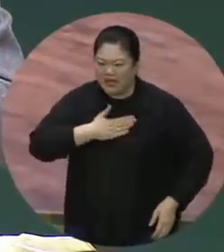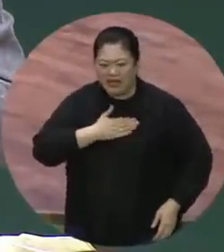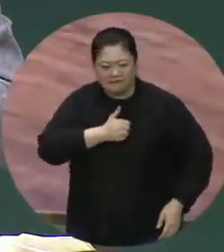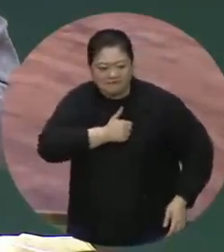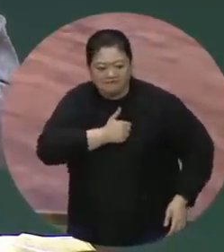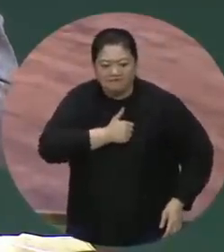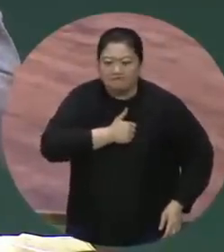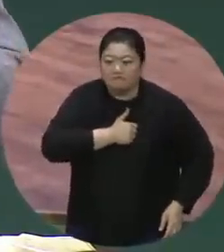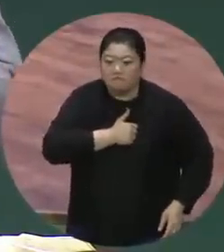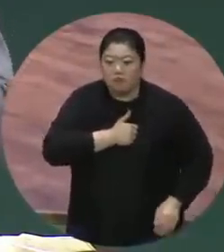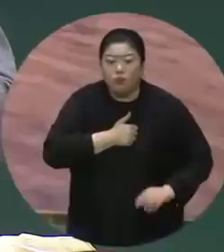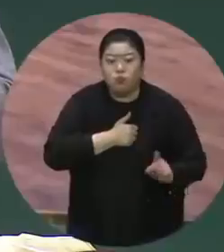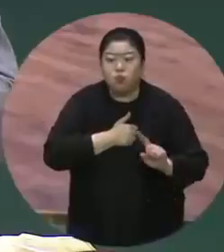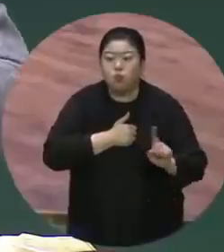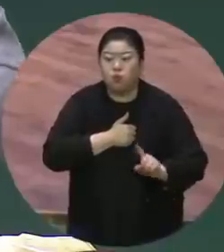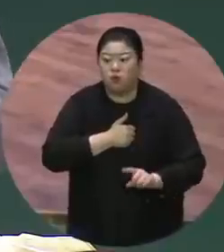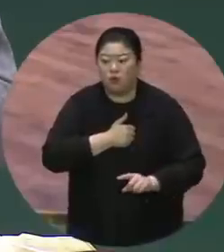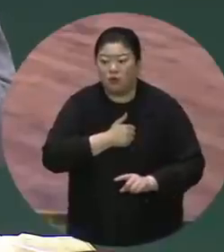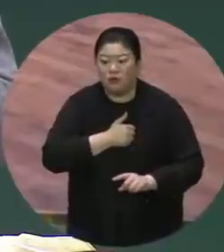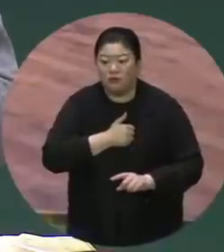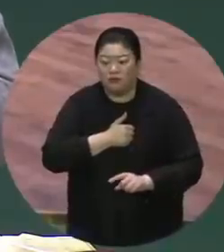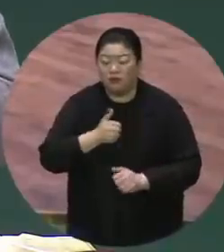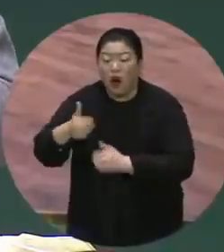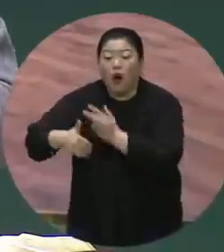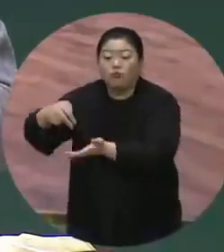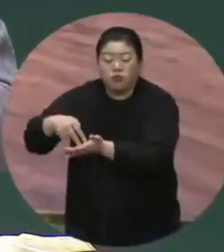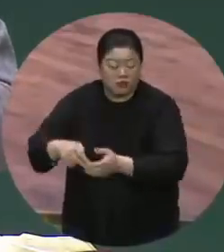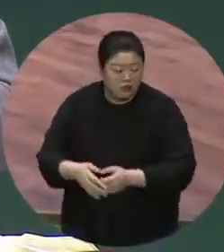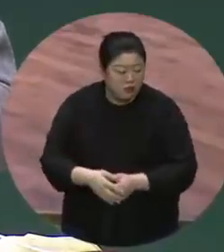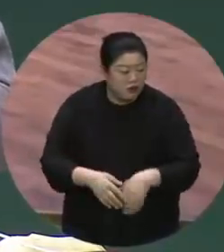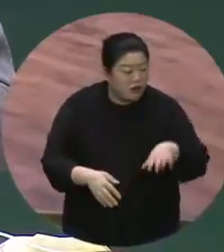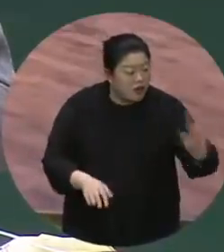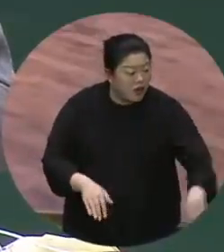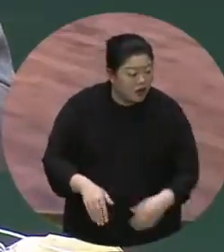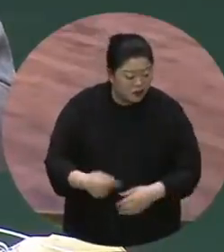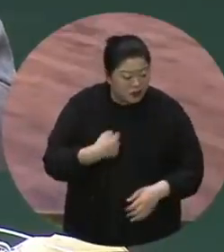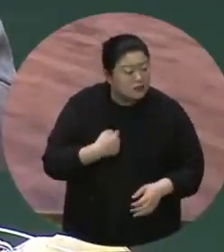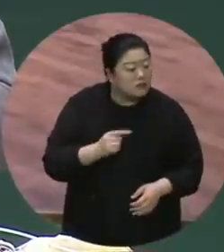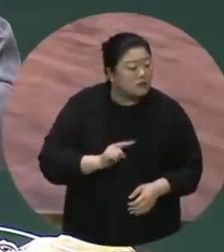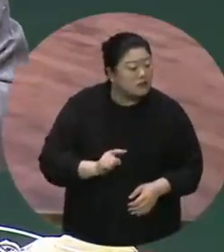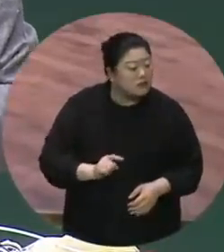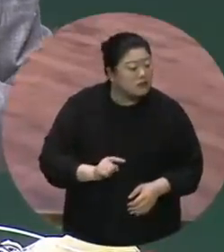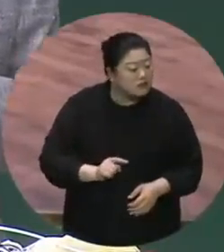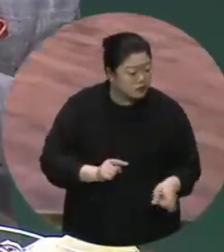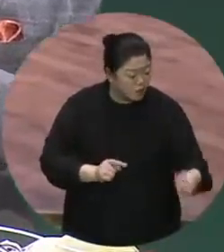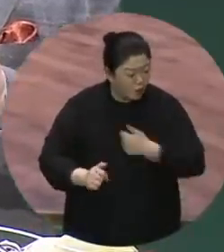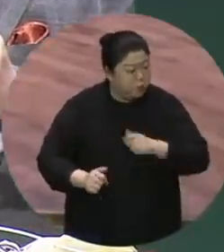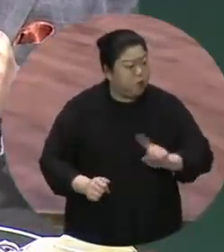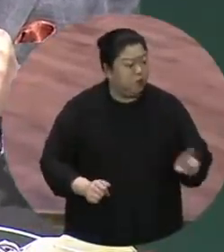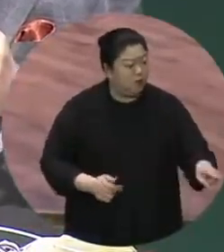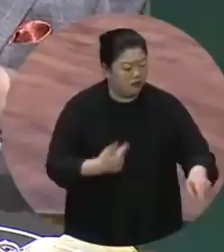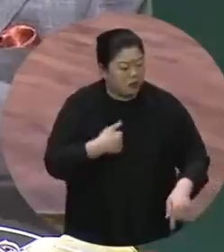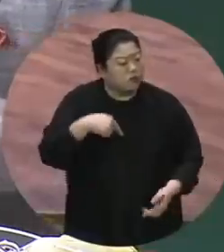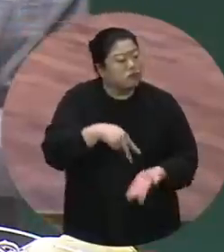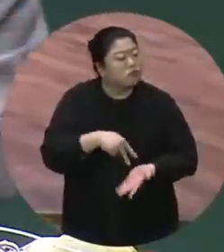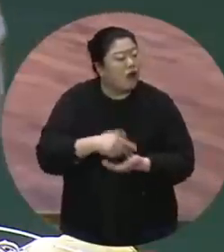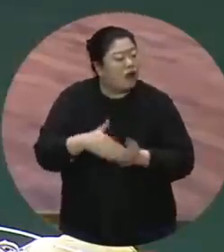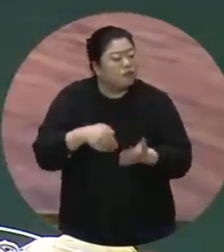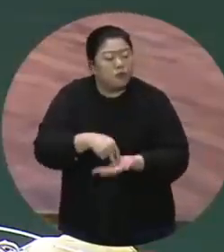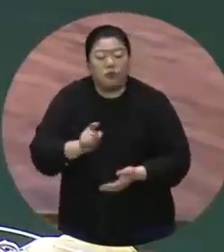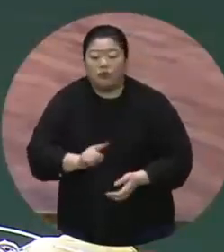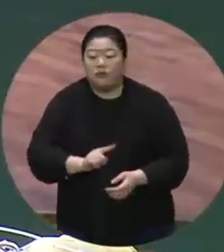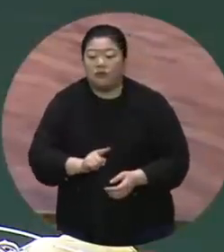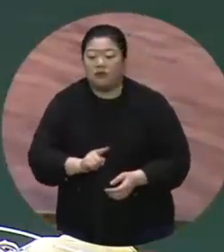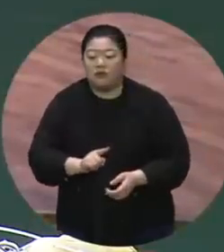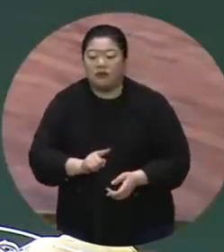없어. 다 던져. 개들이 다 줬어. 아무것도 없어. 그게 전도자예요. 전도 현장